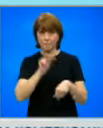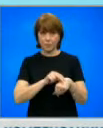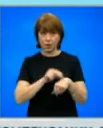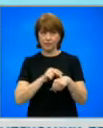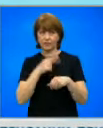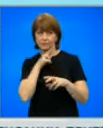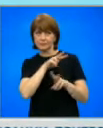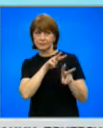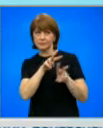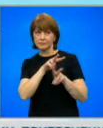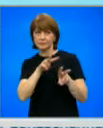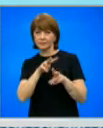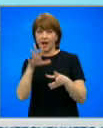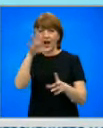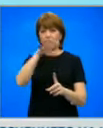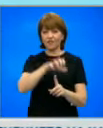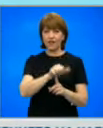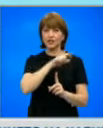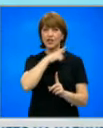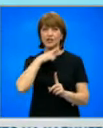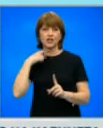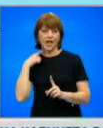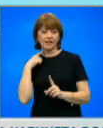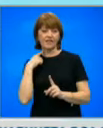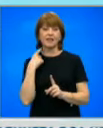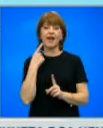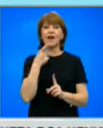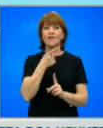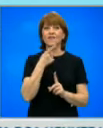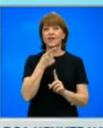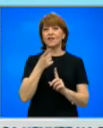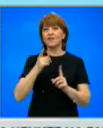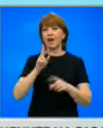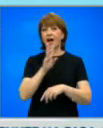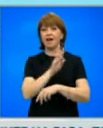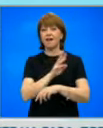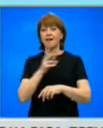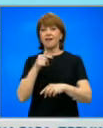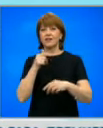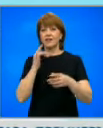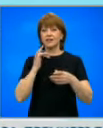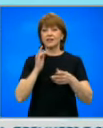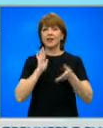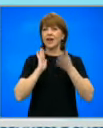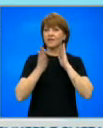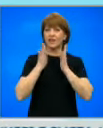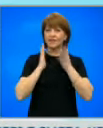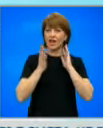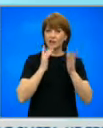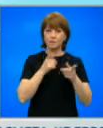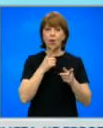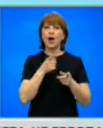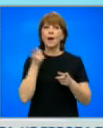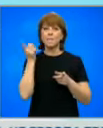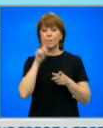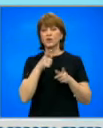набелязвал жертвите си в социалните медии, прикрит зад фалшиви профили. После изнудвал и принуждавал непълнолетните момичета да